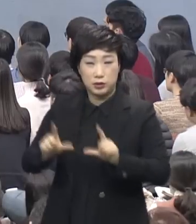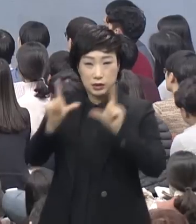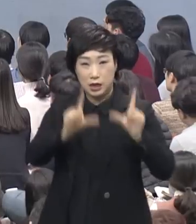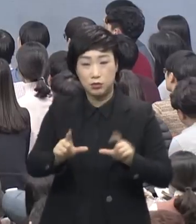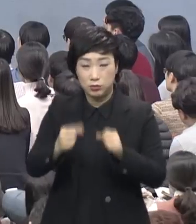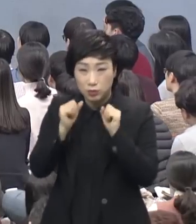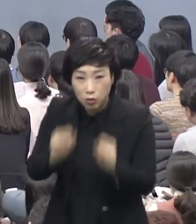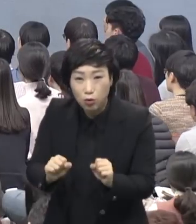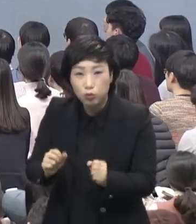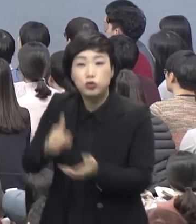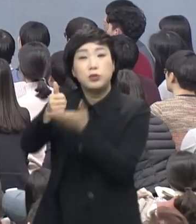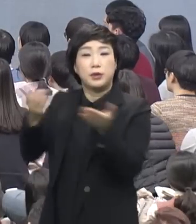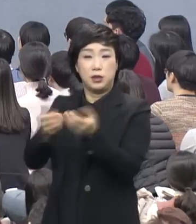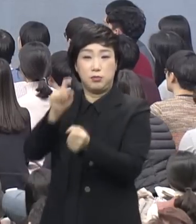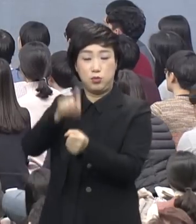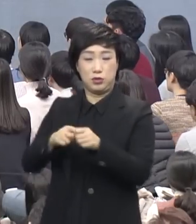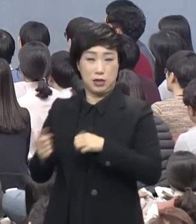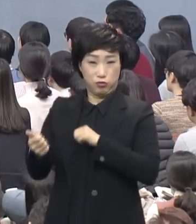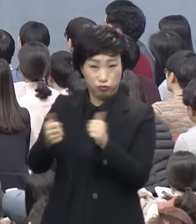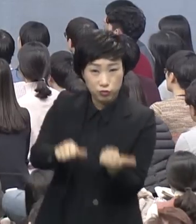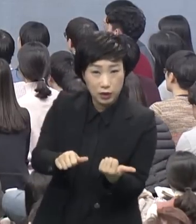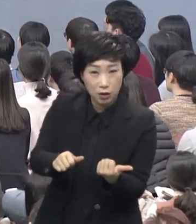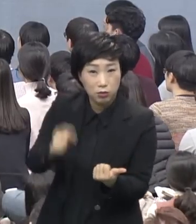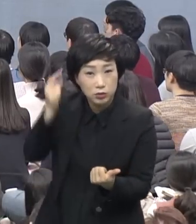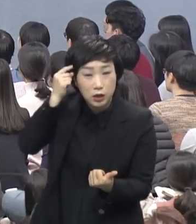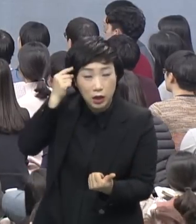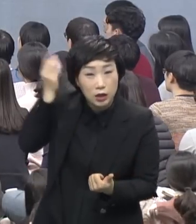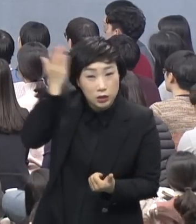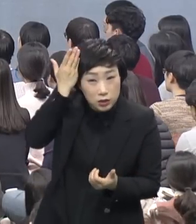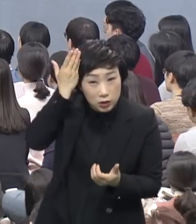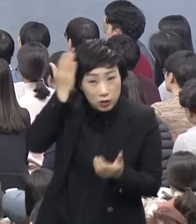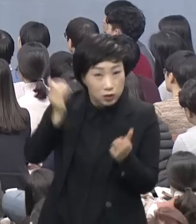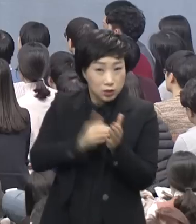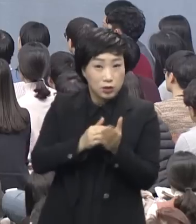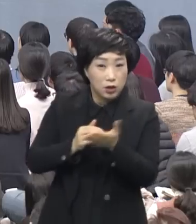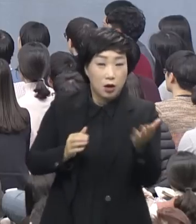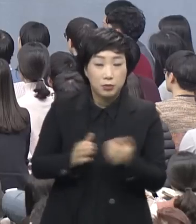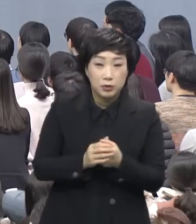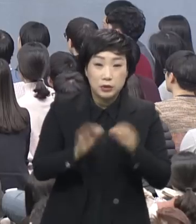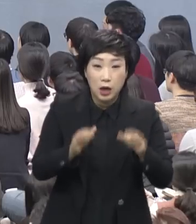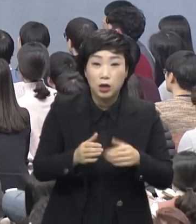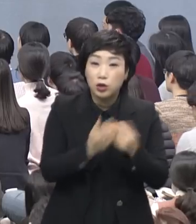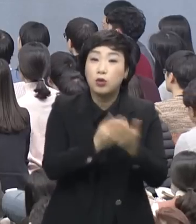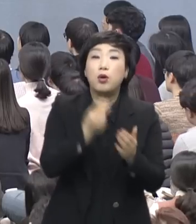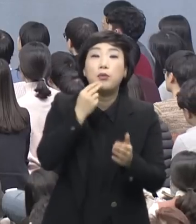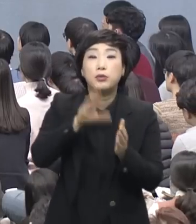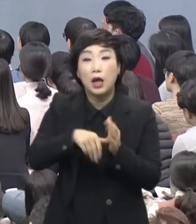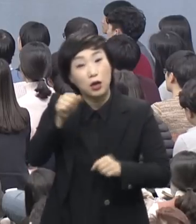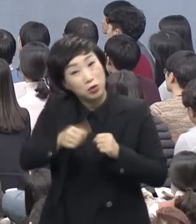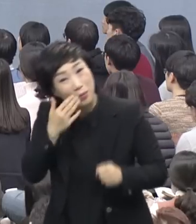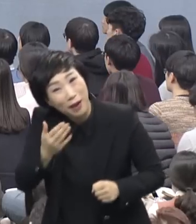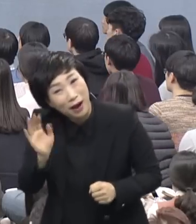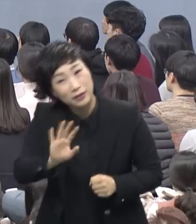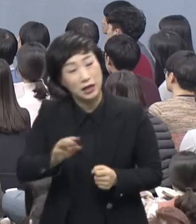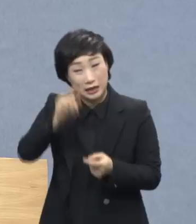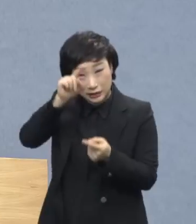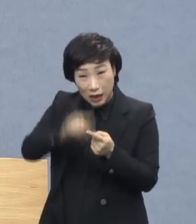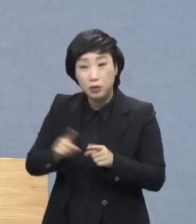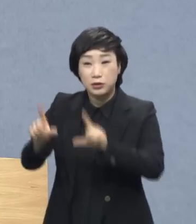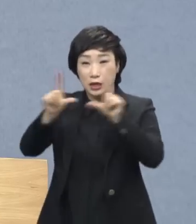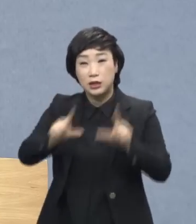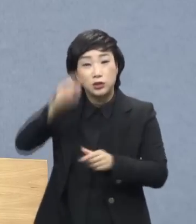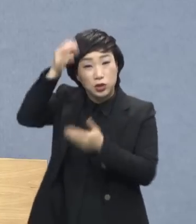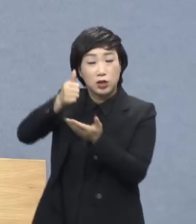죽는다. 아멘. 내 지식이 그렇다고자 행동이 되냐 경험이 없으면 그렇게 살 수 있는